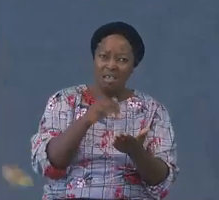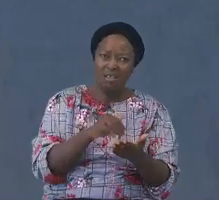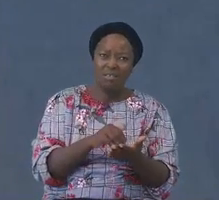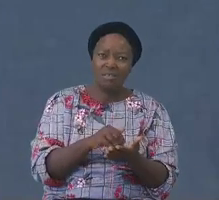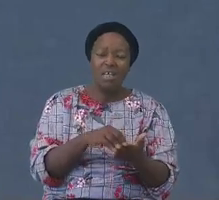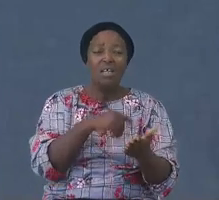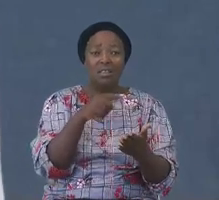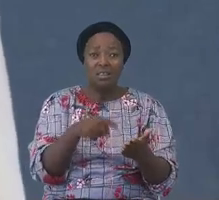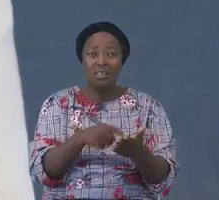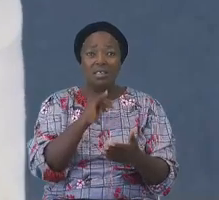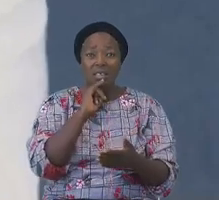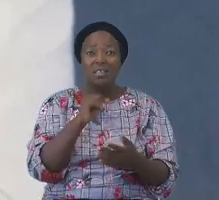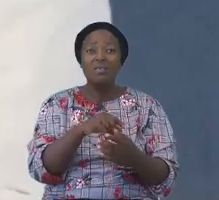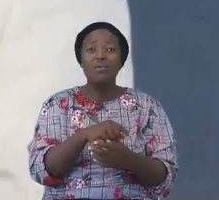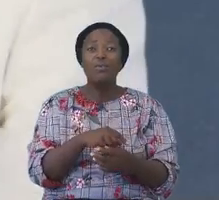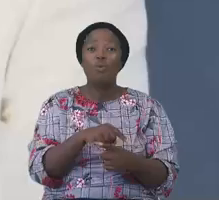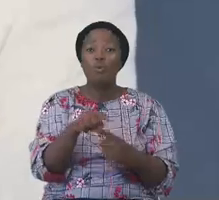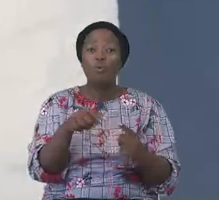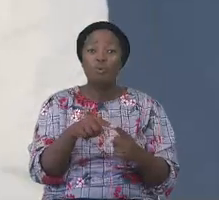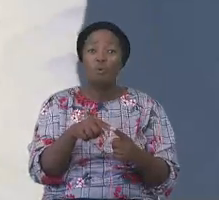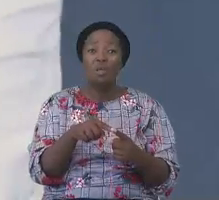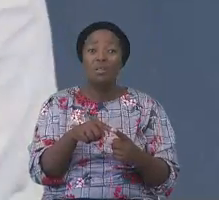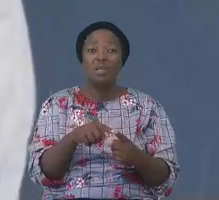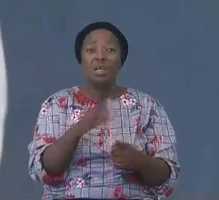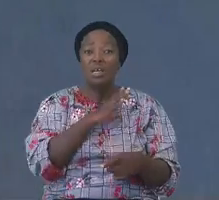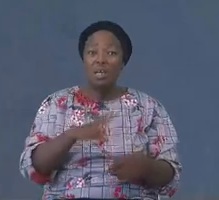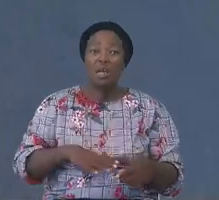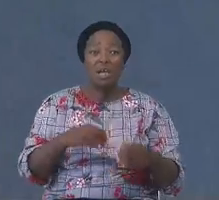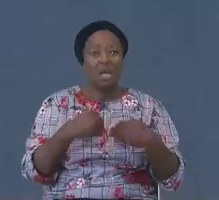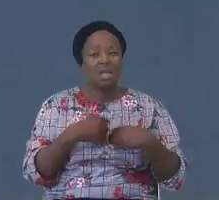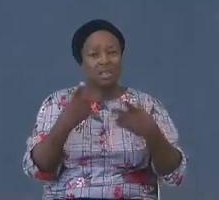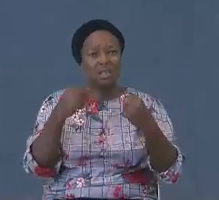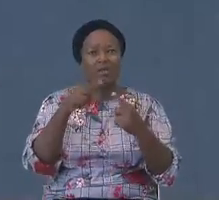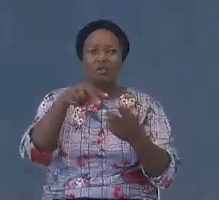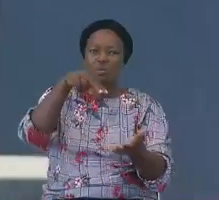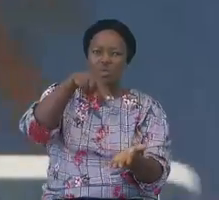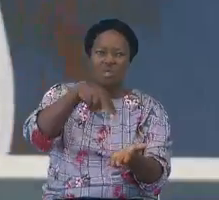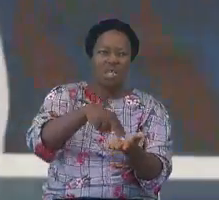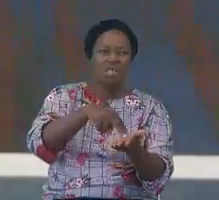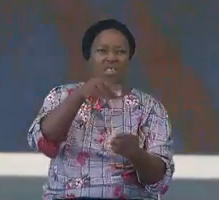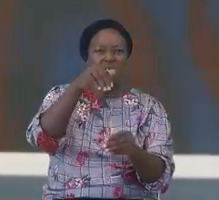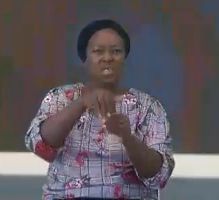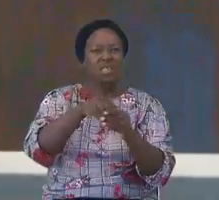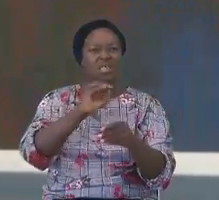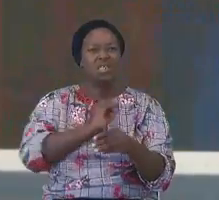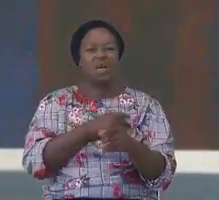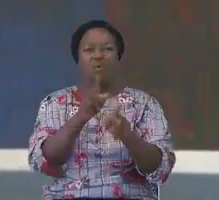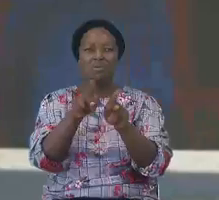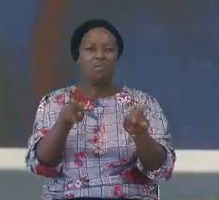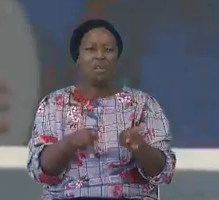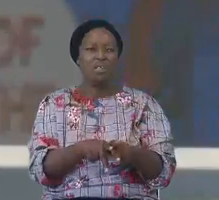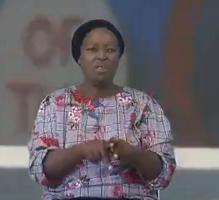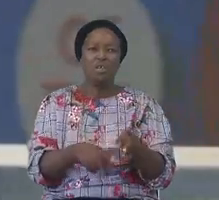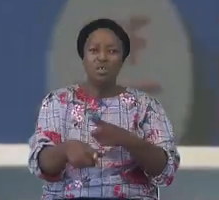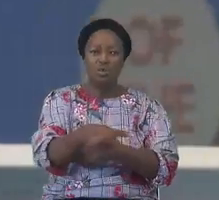J'ai soif. Pourquoi? Une fois encore, c'est là où Christ